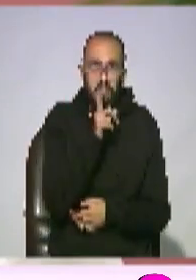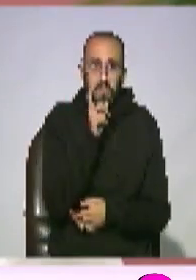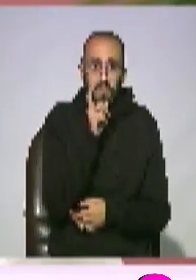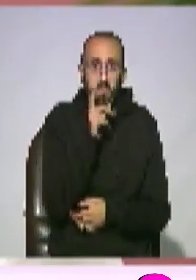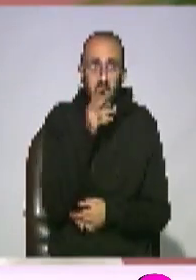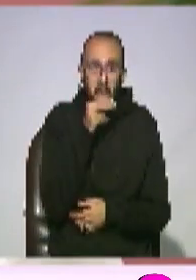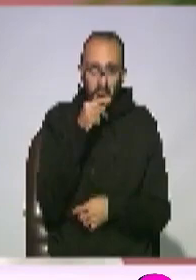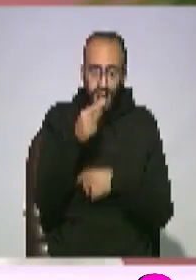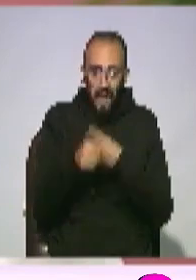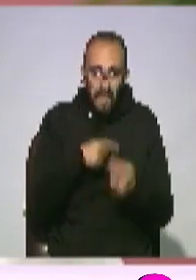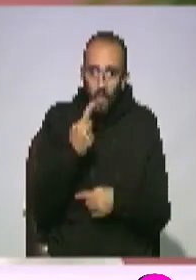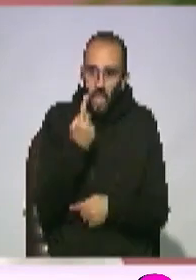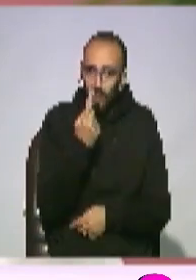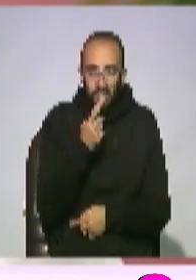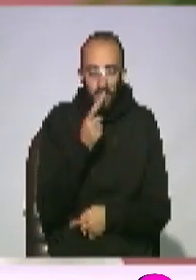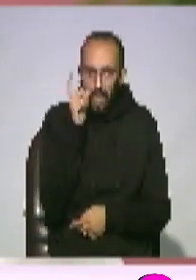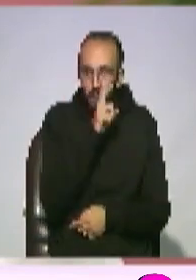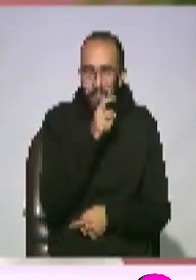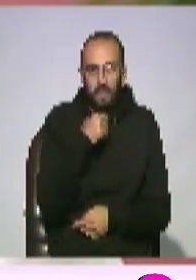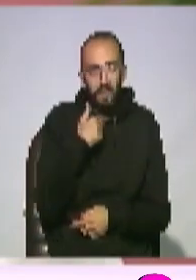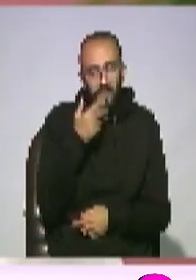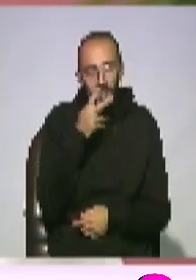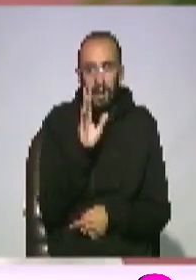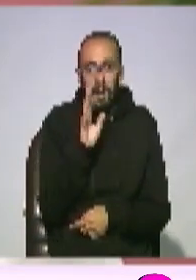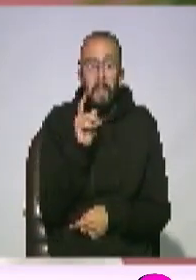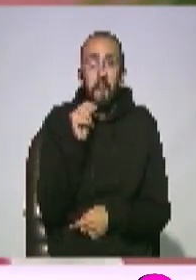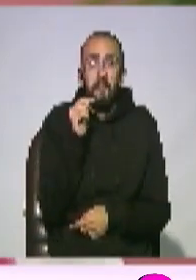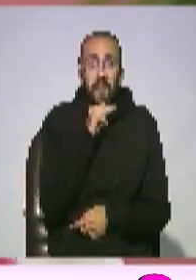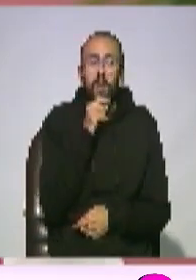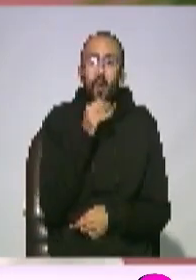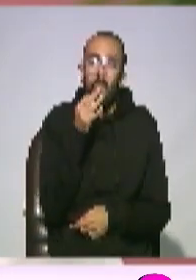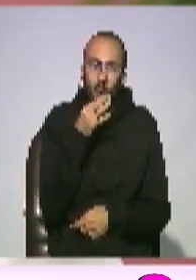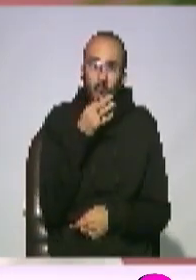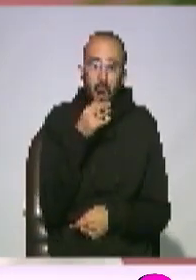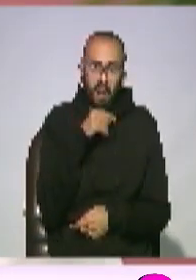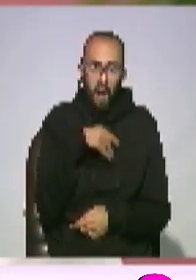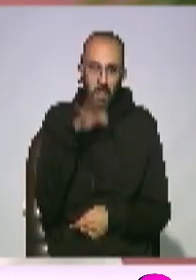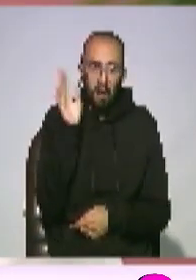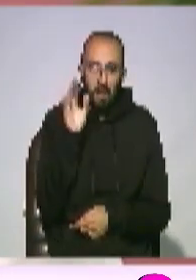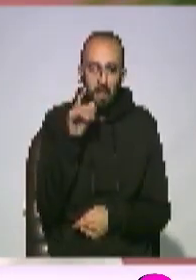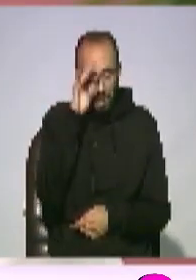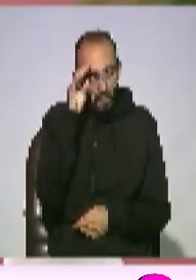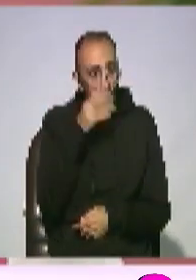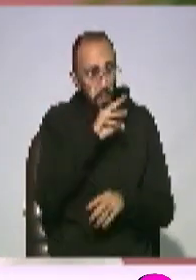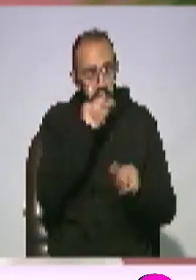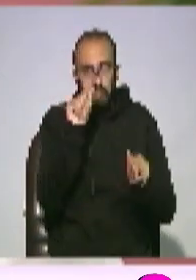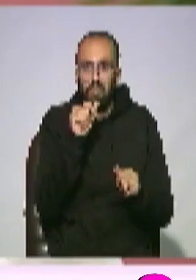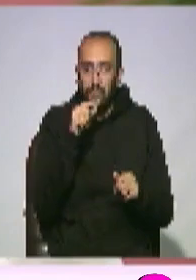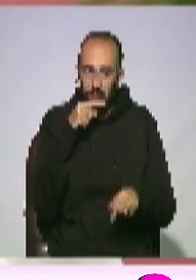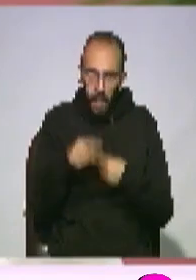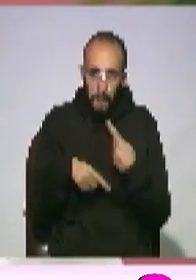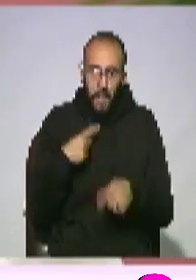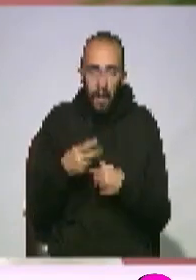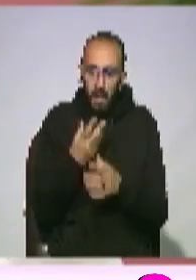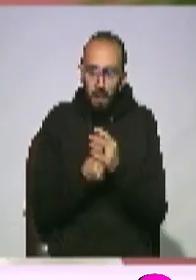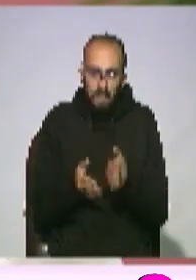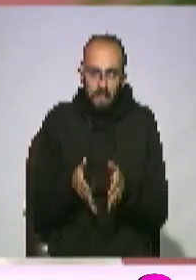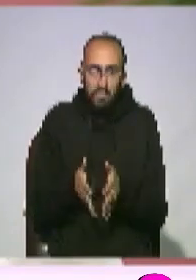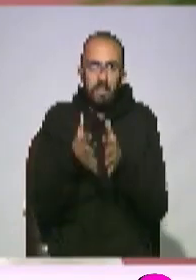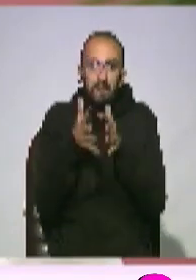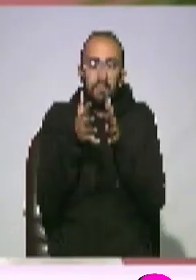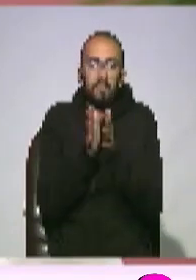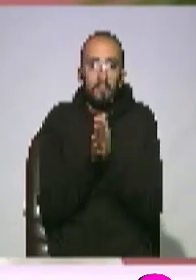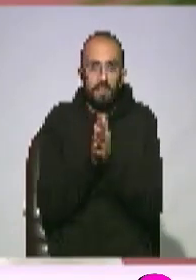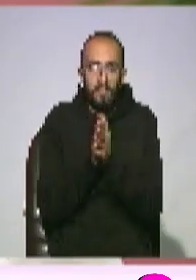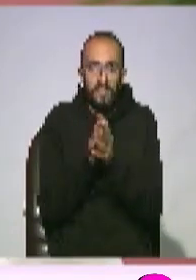لوحده وربى اولاده لوحده، يعني كنت فيش الحالات دي بصراحه. أيوة. يعني الا حاله ولا اتنين، يعني بتبقى حاله او اتنين من 100 مليون،